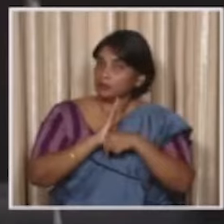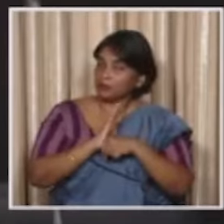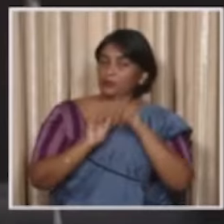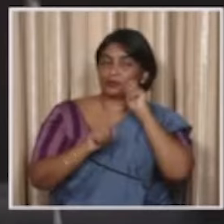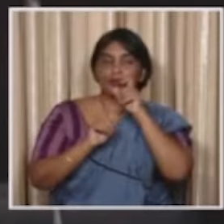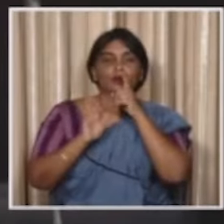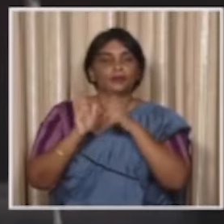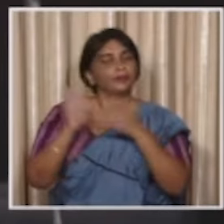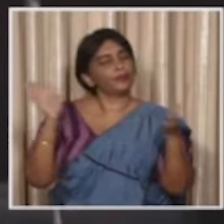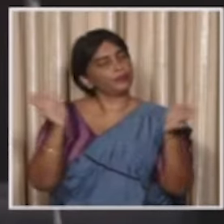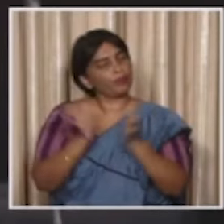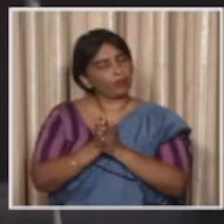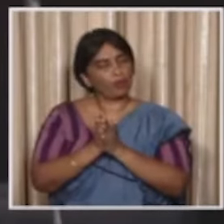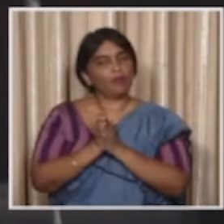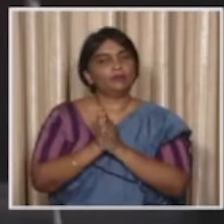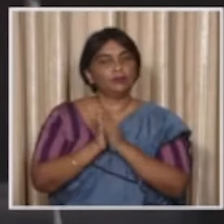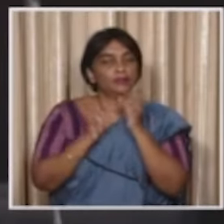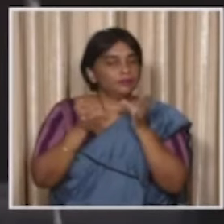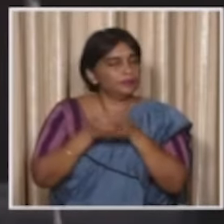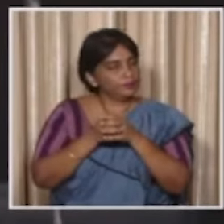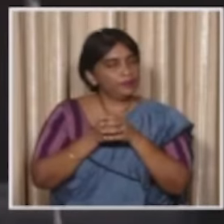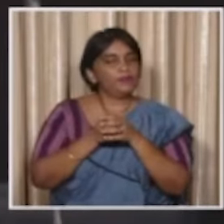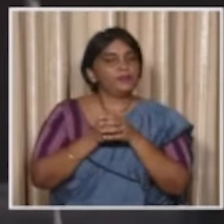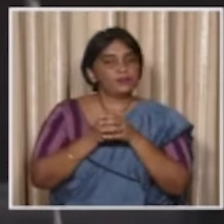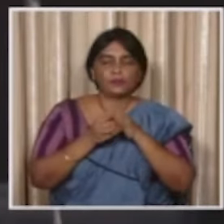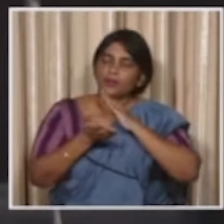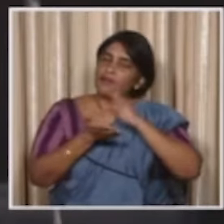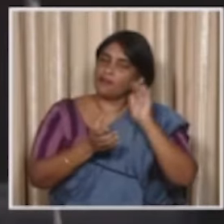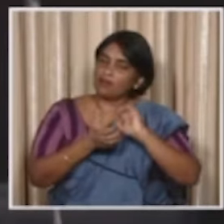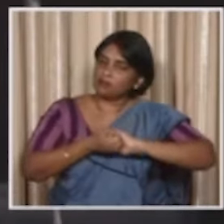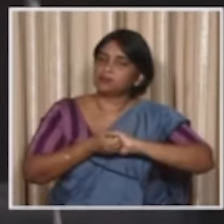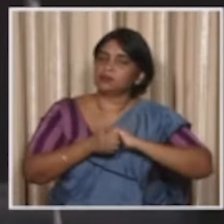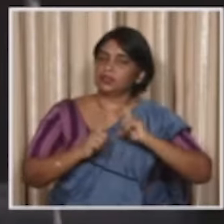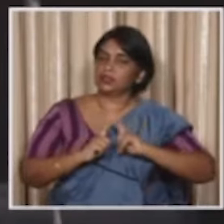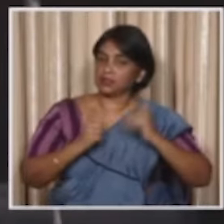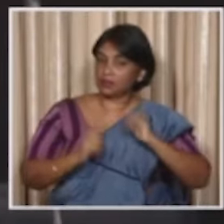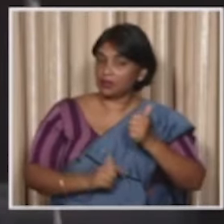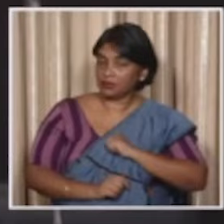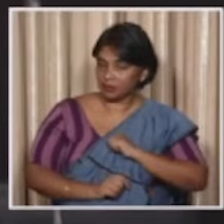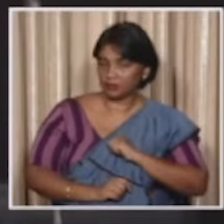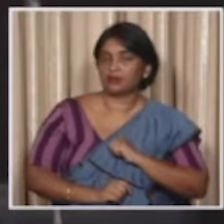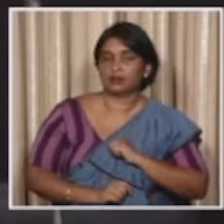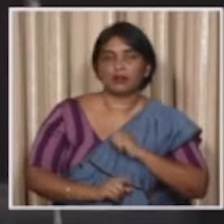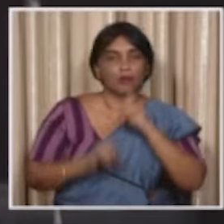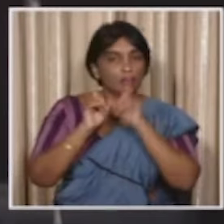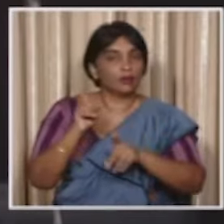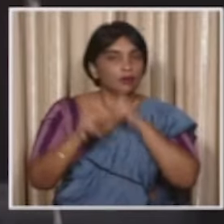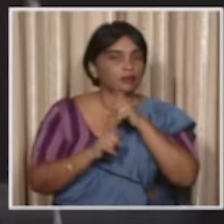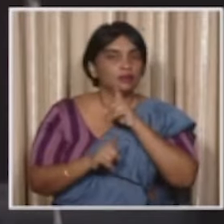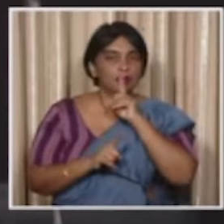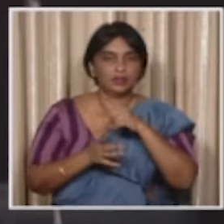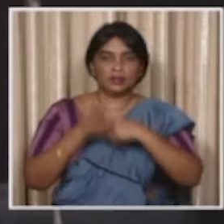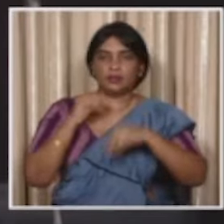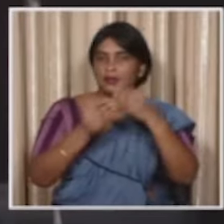ජනතාවයි සමගියෙන් එකමුතුව ලෙන්ගතුව ජීවත් වෙනවා දකින්න කැමති කට්ටිය ඔය වගේ කතා ගිහිල්ලා කියලා